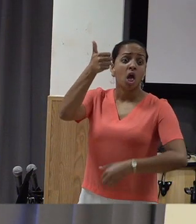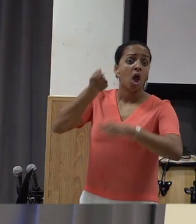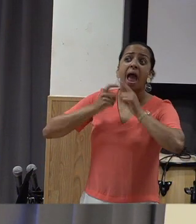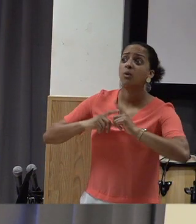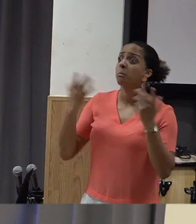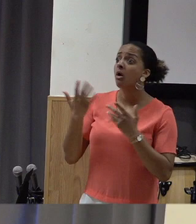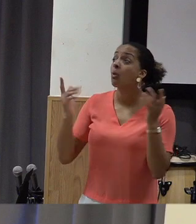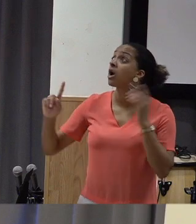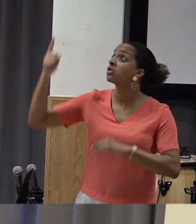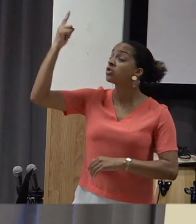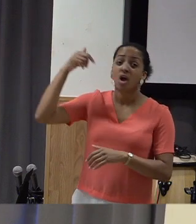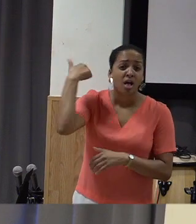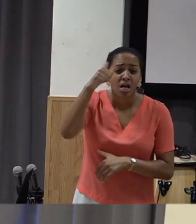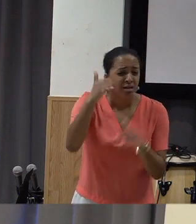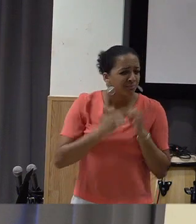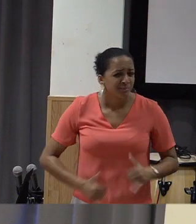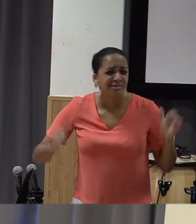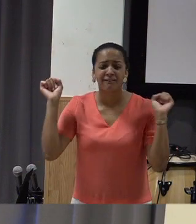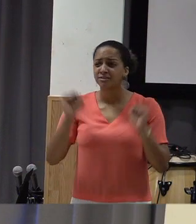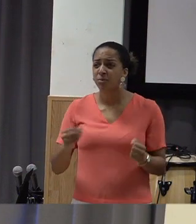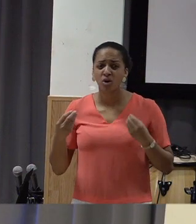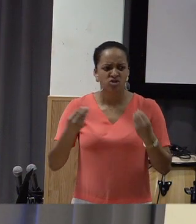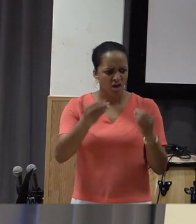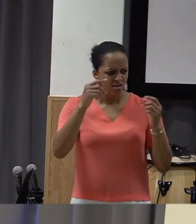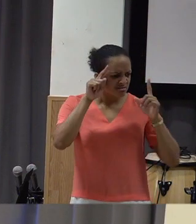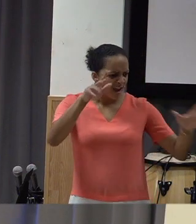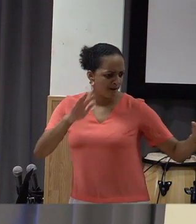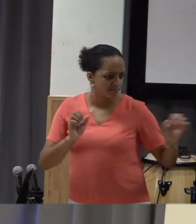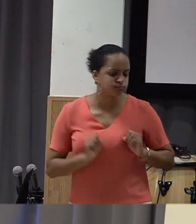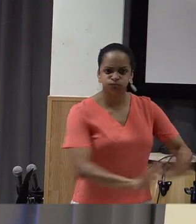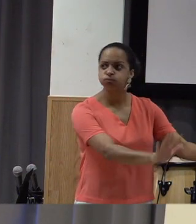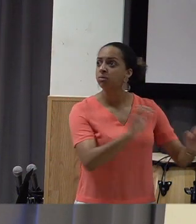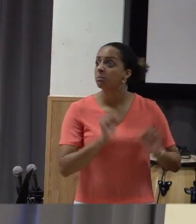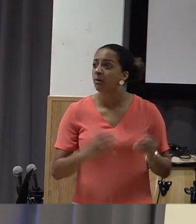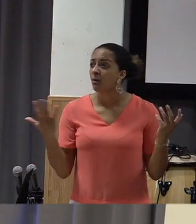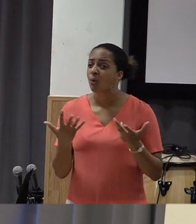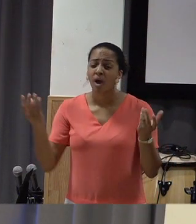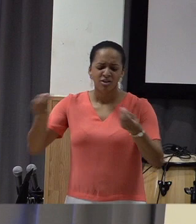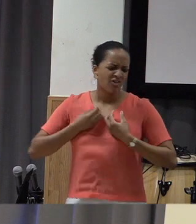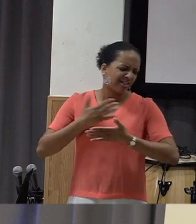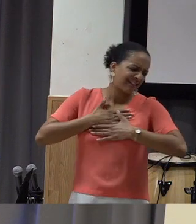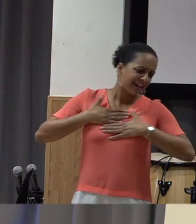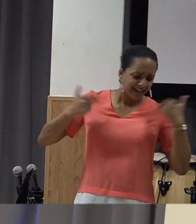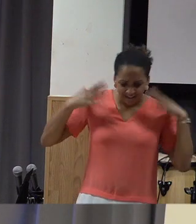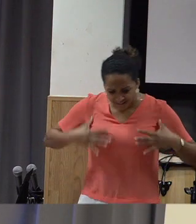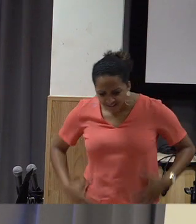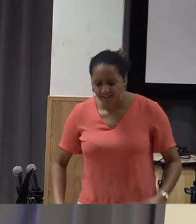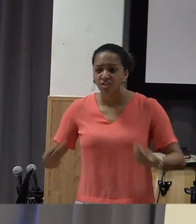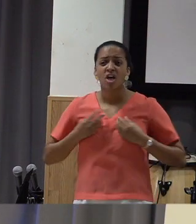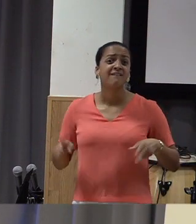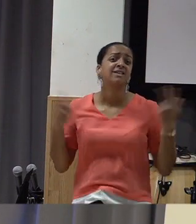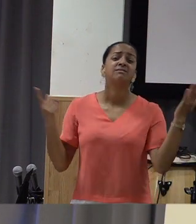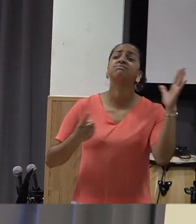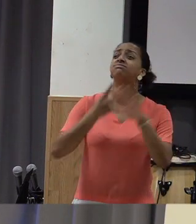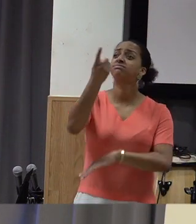Dieu le Père, la seule puissance capable de faire fuir le diable, le seul moyen d'obtenir la guérison de ton corps et d'avoir la vie